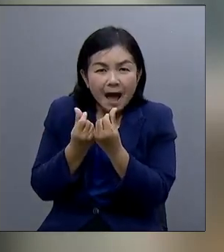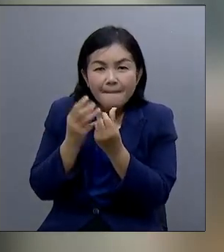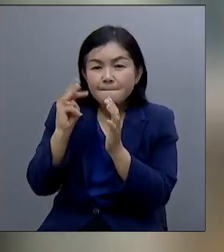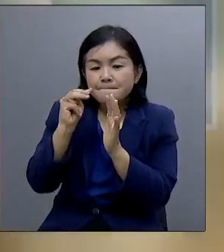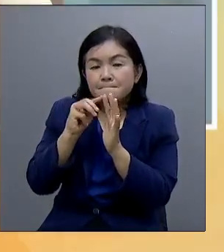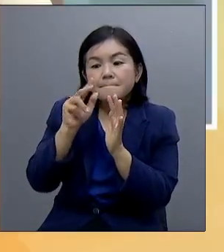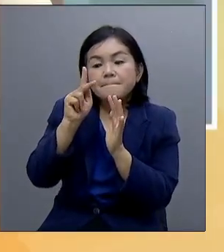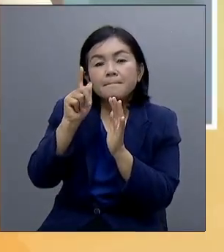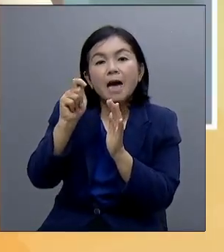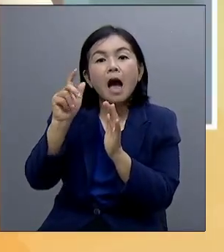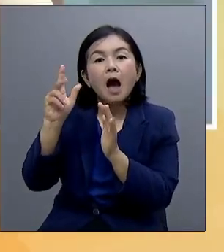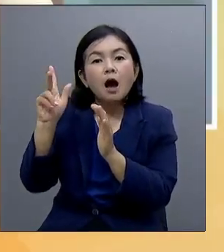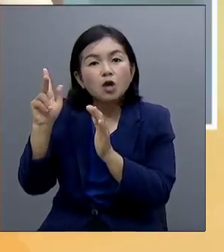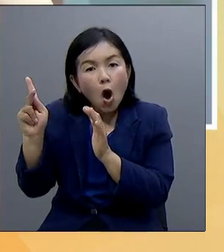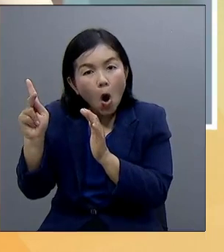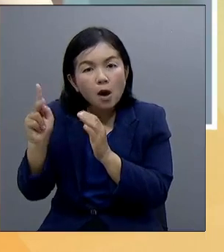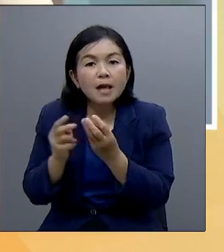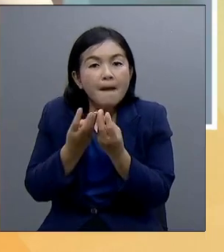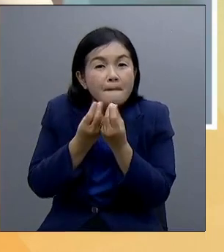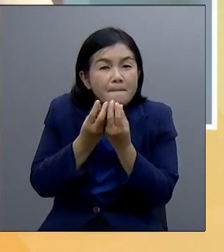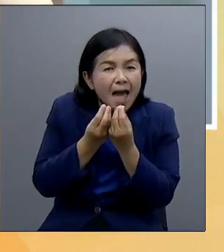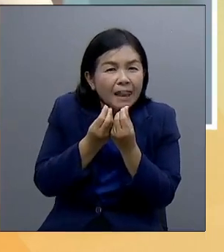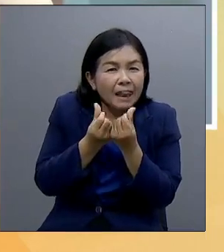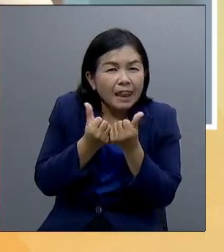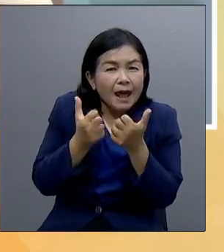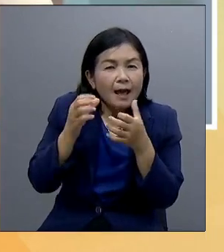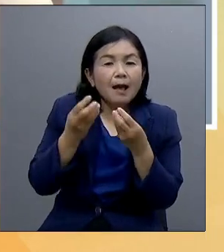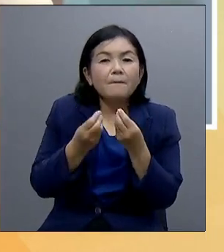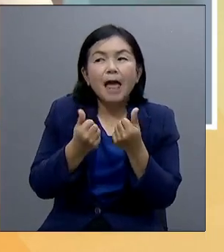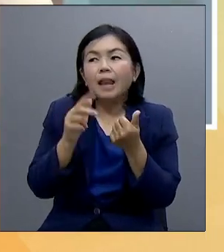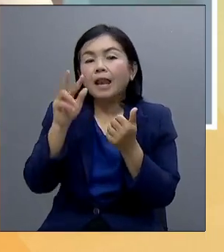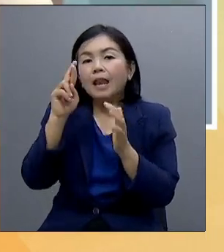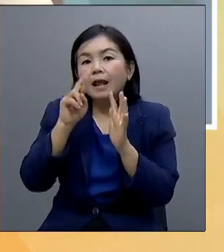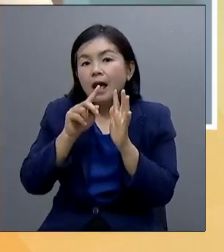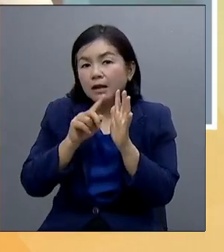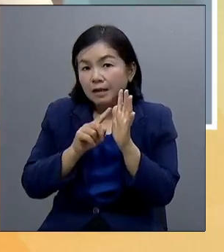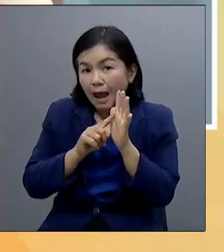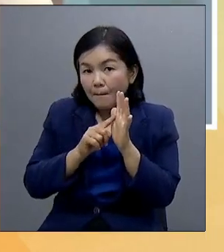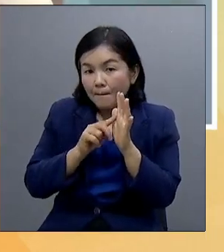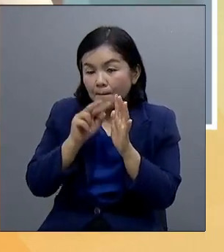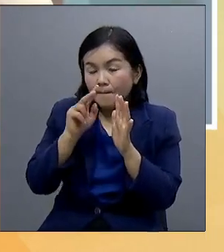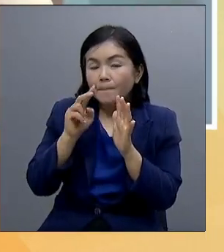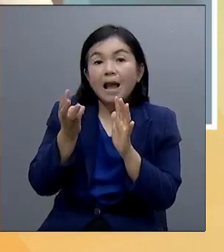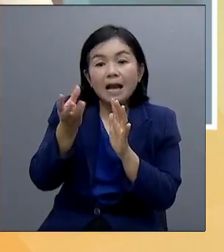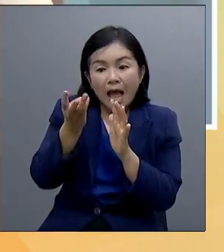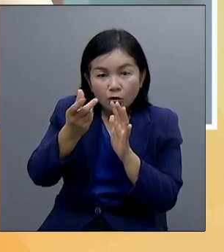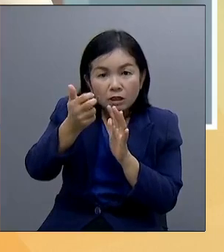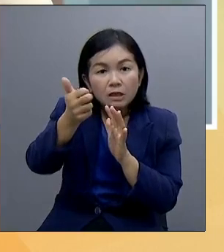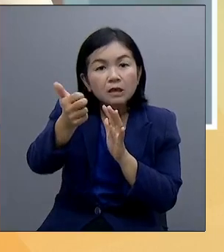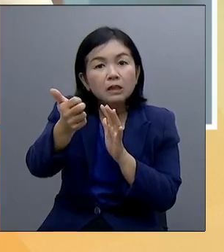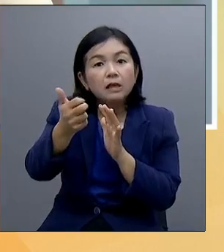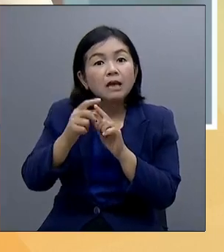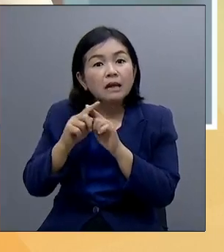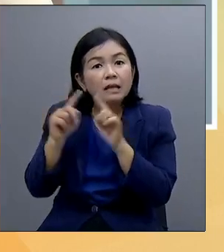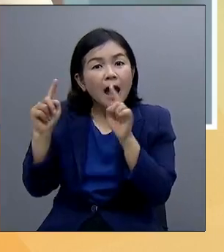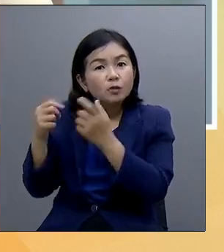ครับ อีกทั้งถ้าเกิดอยากได้สารสำคัญแบบที่อยู่ในวาซาบิก็ไม่จำเป็นจะต้องกินวาซาบิใช่ไหมคะอาจารย์เบีย ใช่